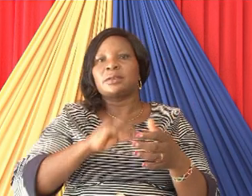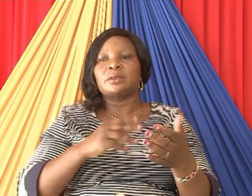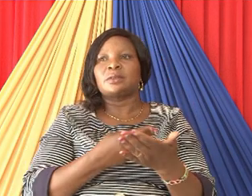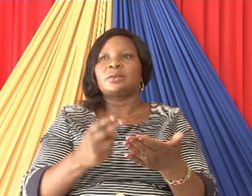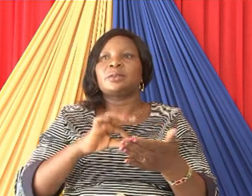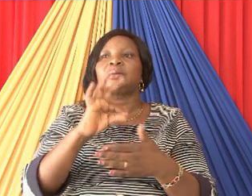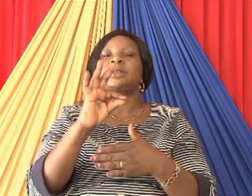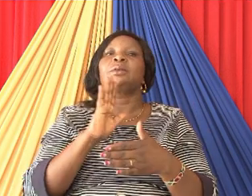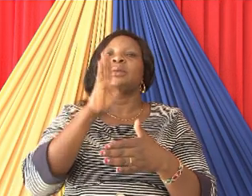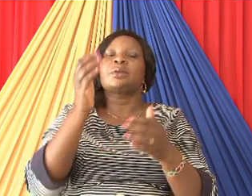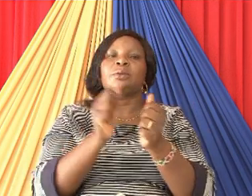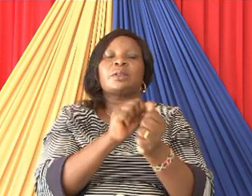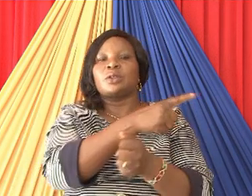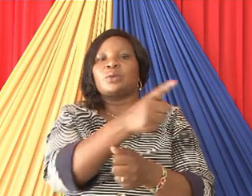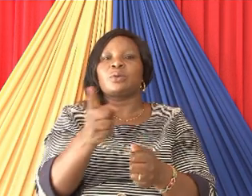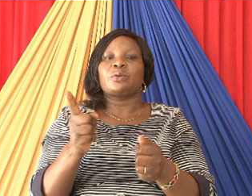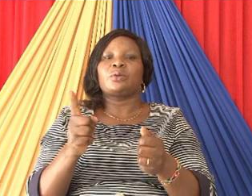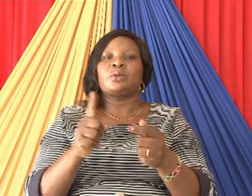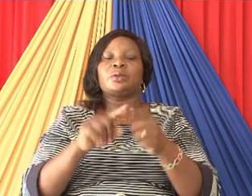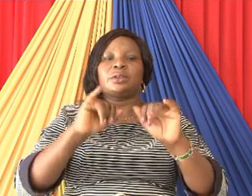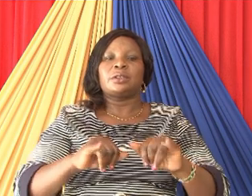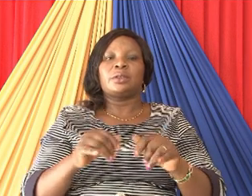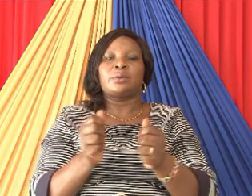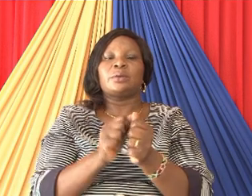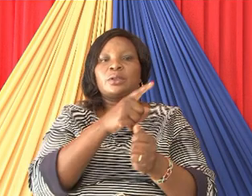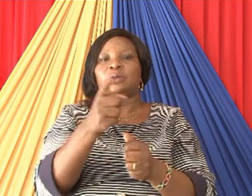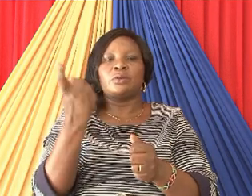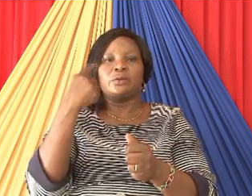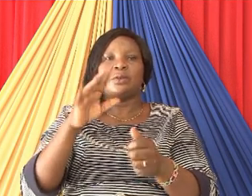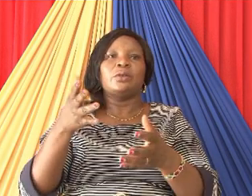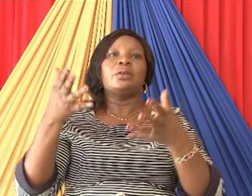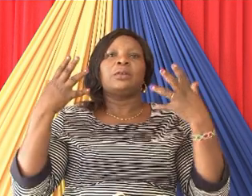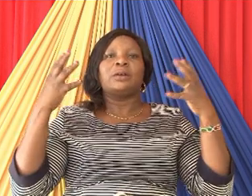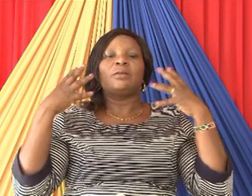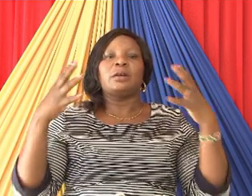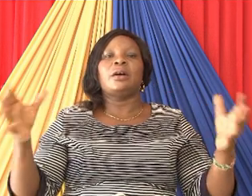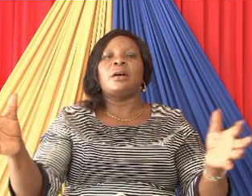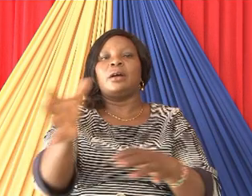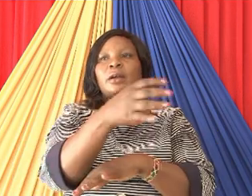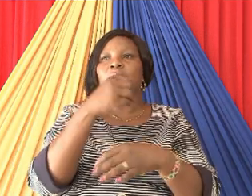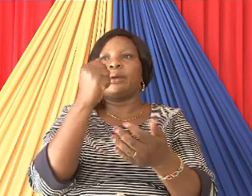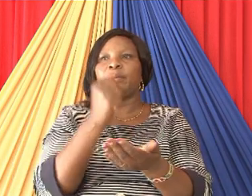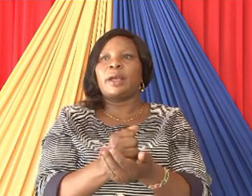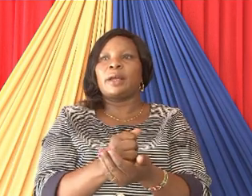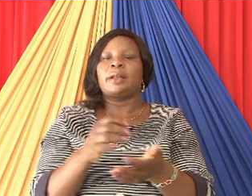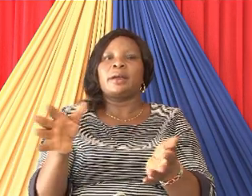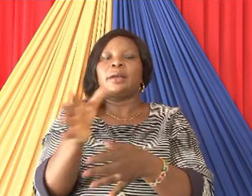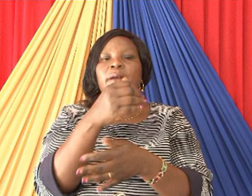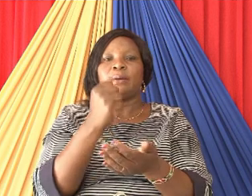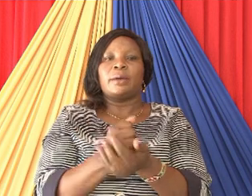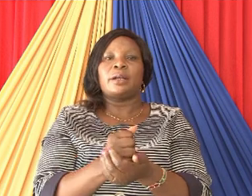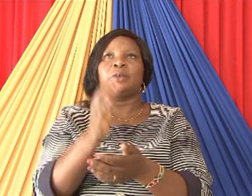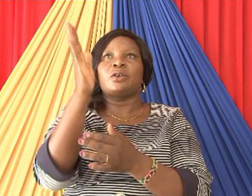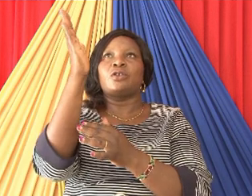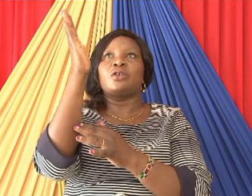nanyi na zikae kwenu na ni kutoka sasa hata milele. Amen. Amen. Mungu